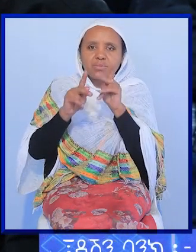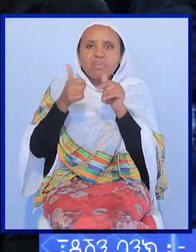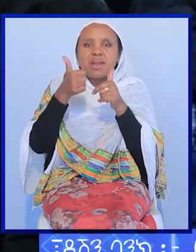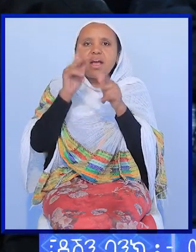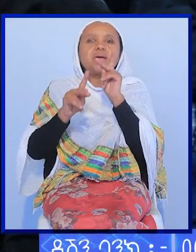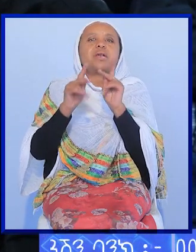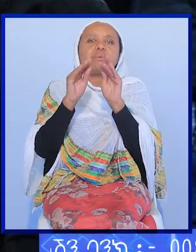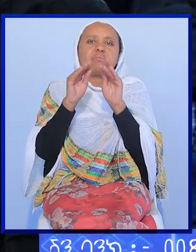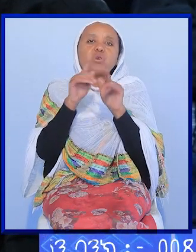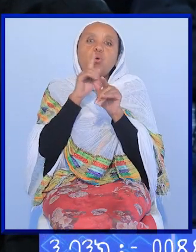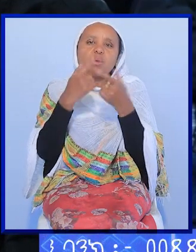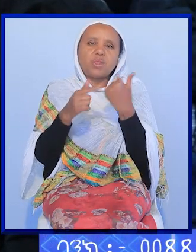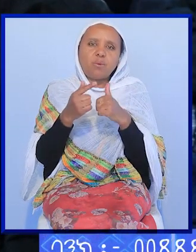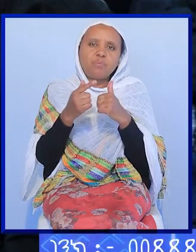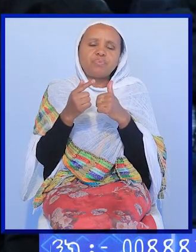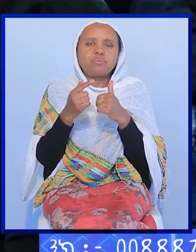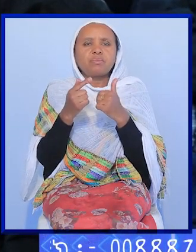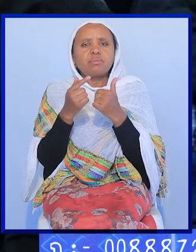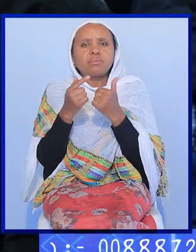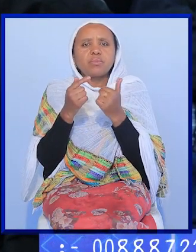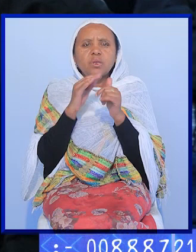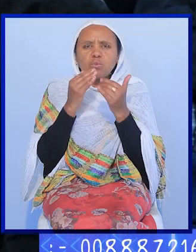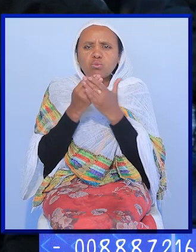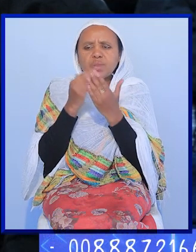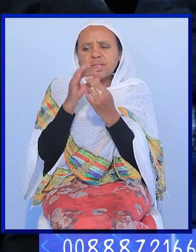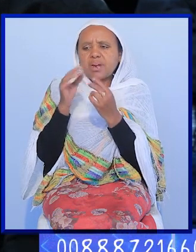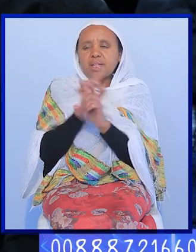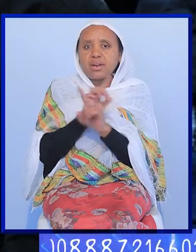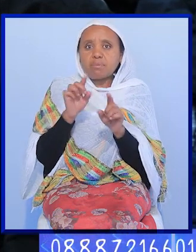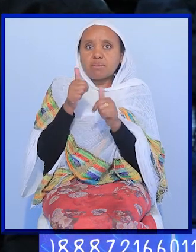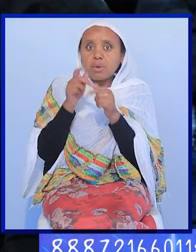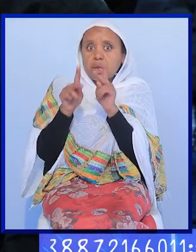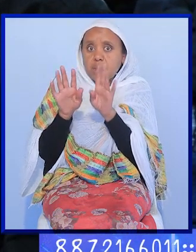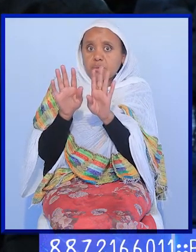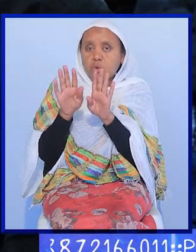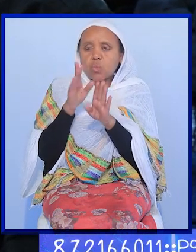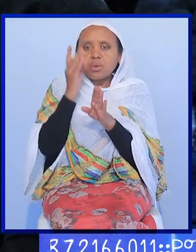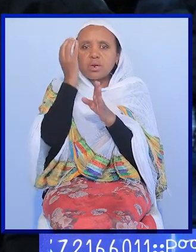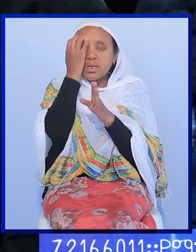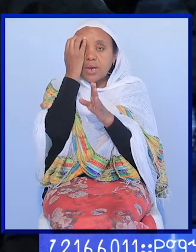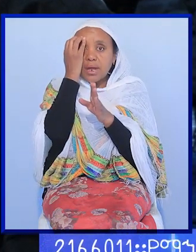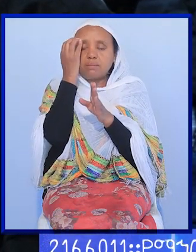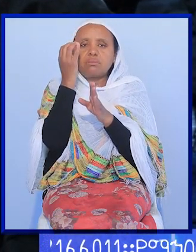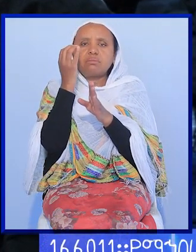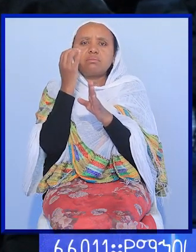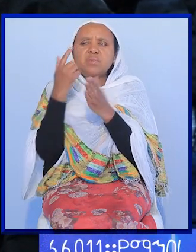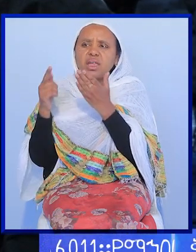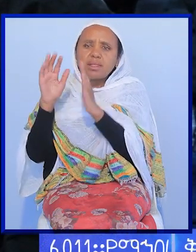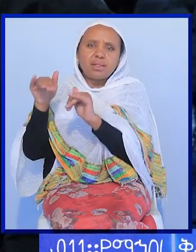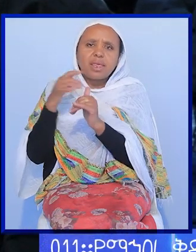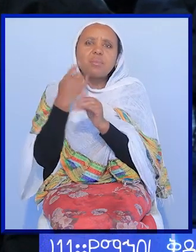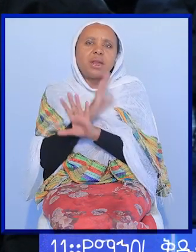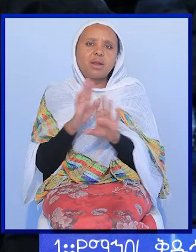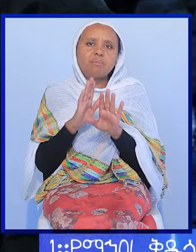ነው። ለተገዘሩት ለቆላፋን እንዲህ እየተመረጠ አይደለም። ለአሕዛብ ሁሉ ለእስራኤል ቤዛቸው የሆንክ የምንለው አይደለም።